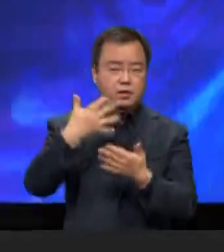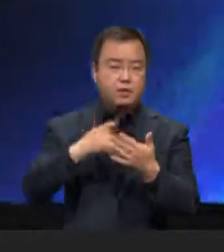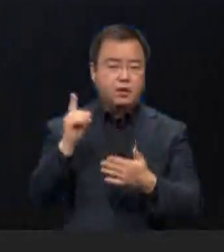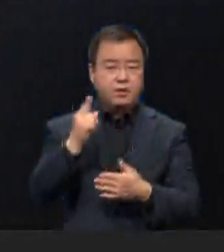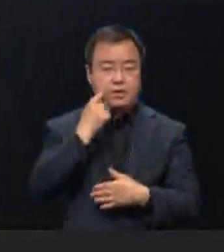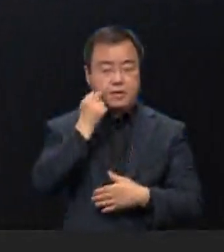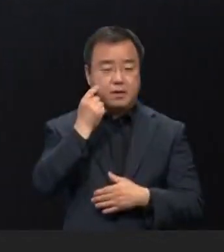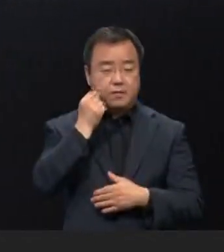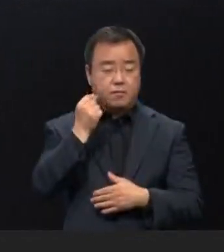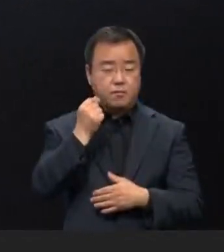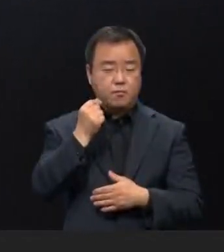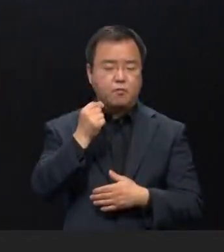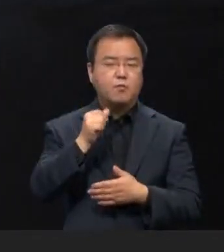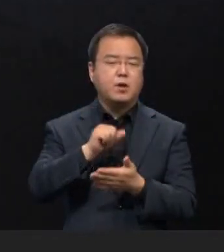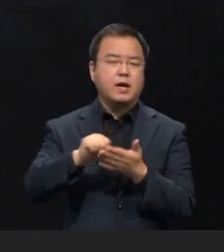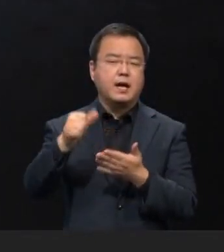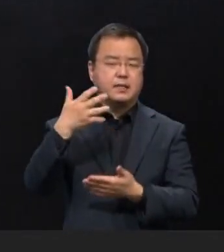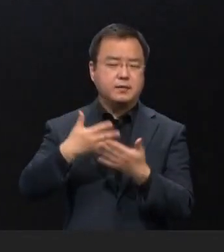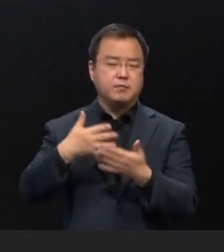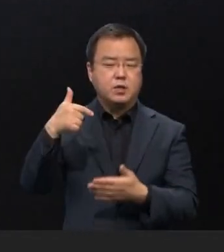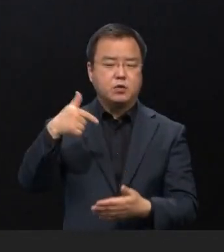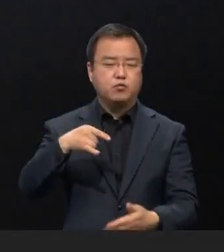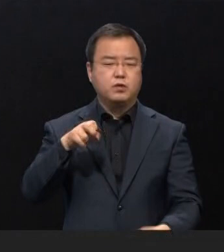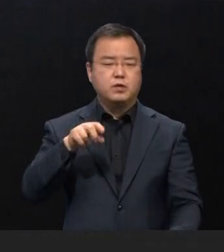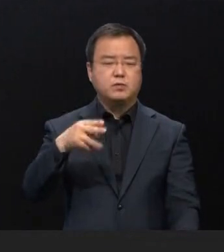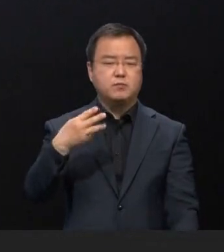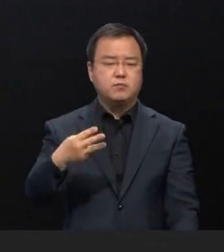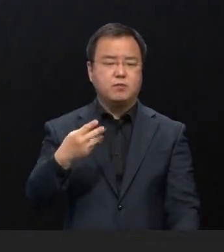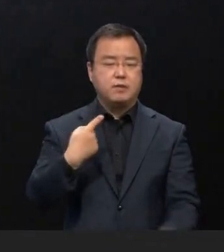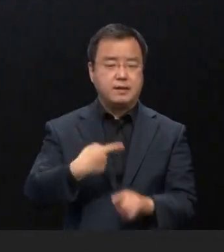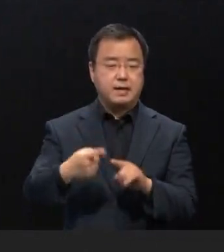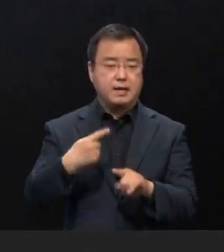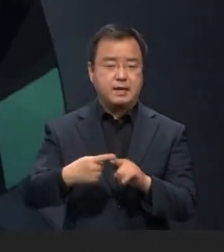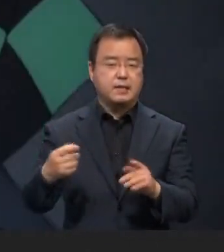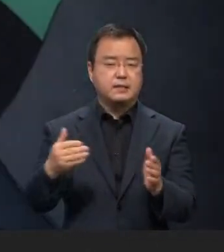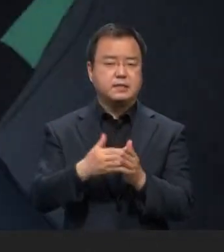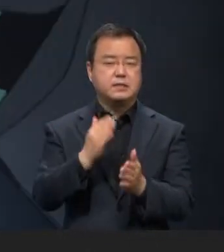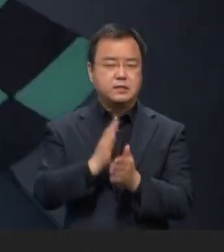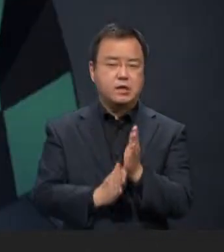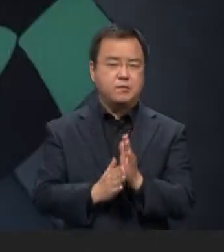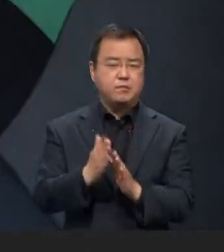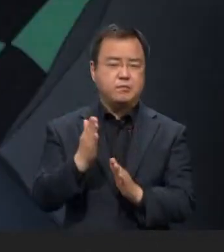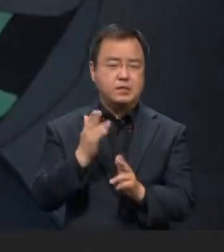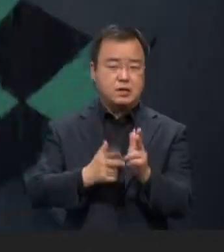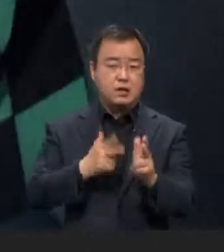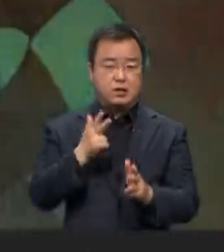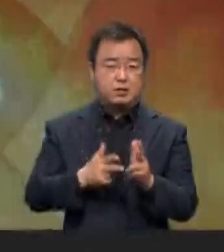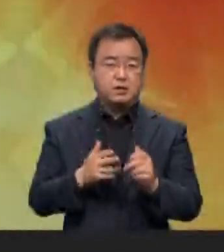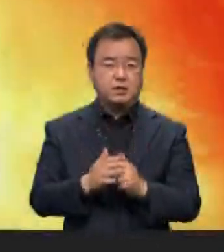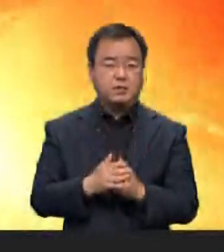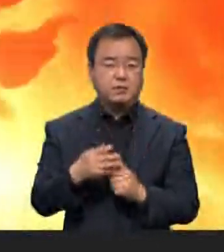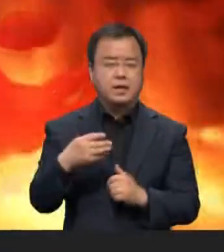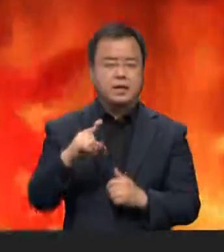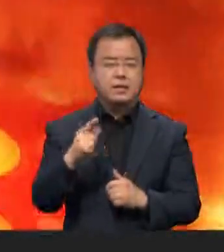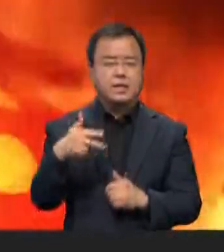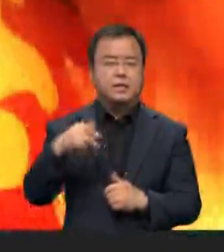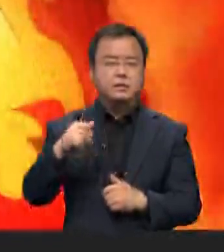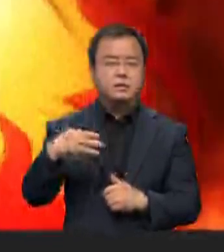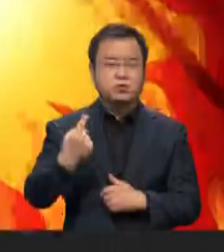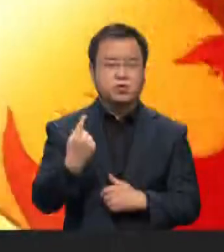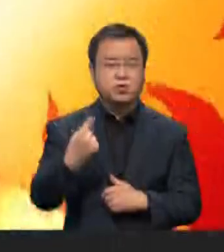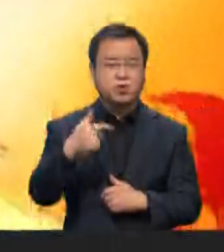애니메이션 극장판 규멸의 칼날 무한열차 편입니다. 비밀조직 귀살대의 인원인 주인공 탄지로가